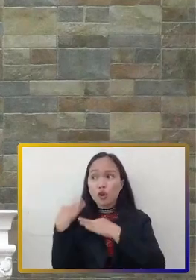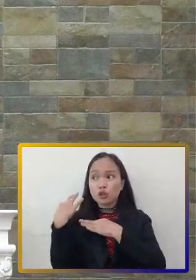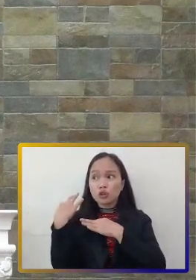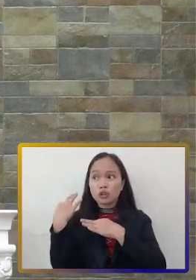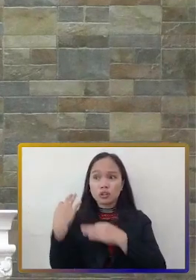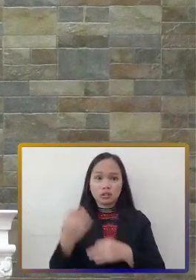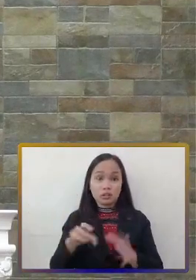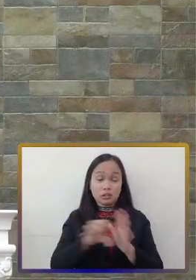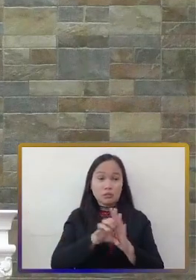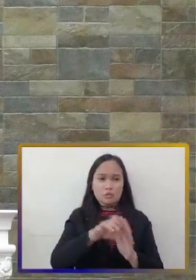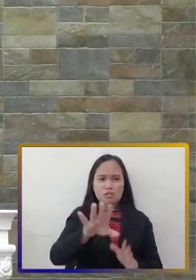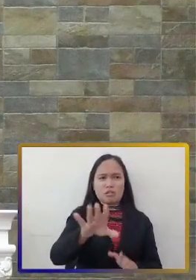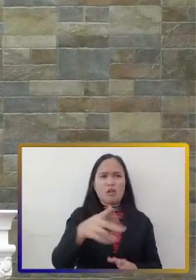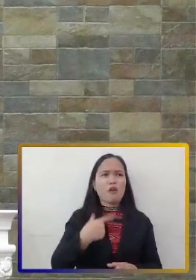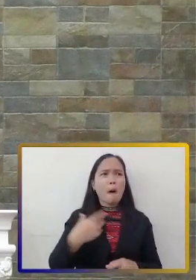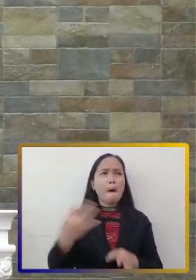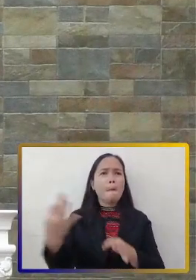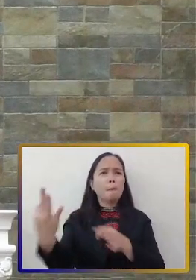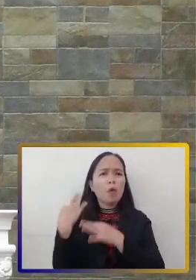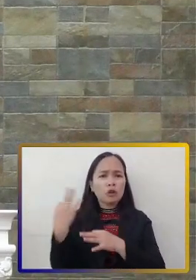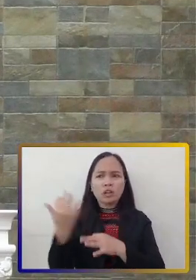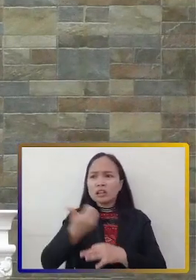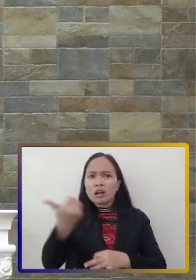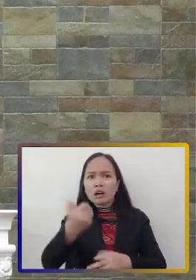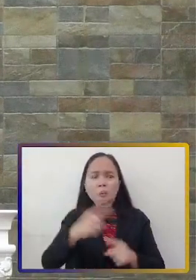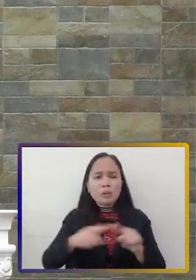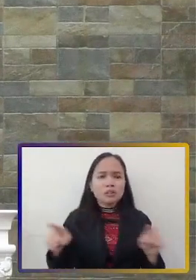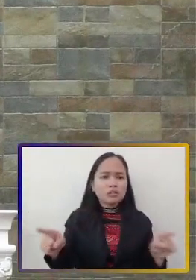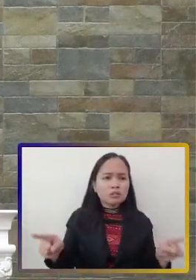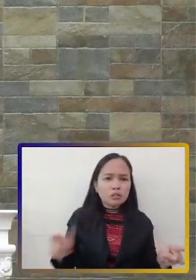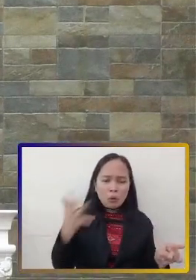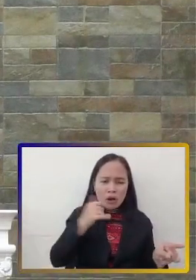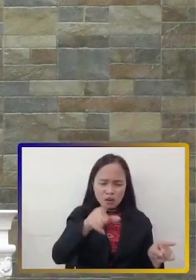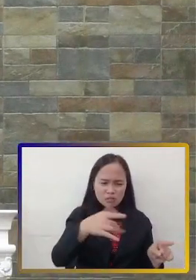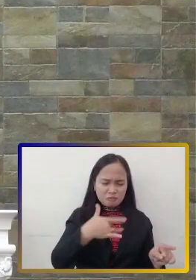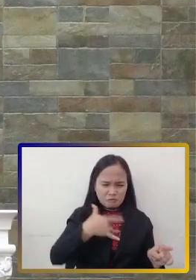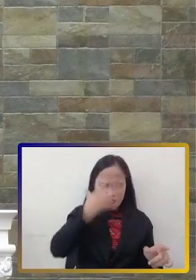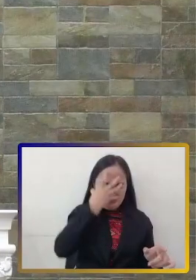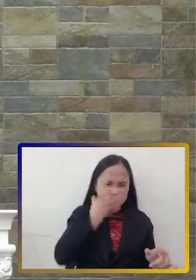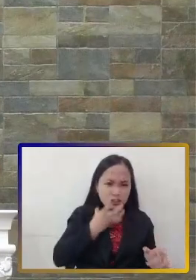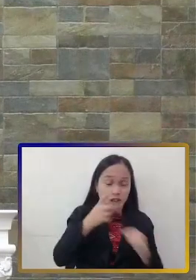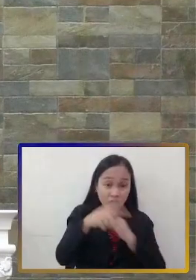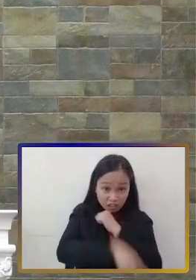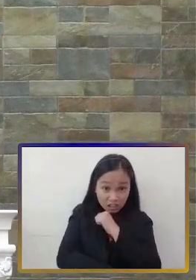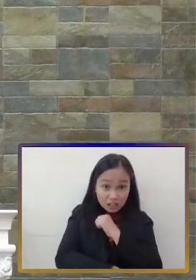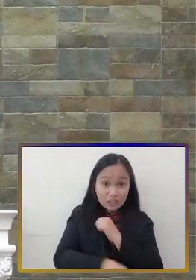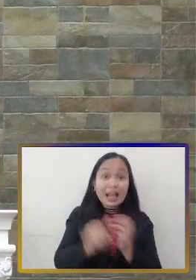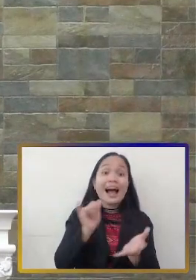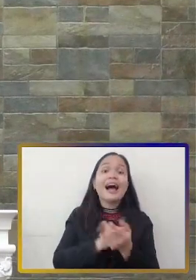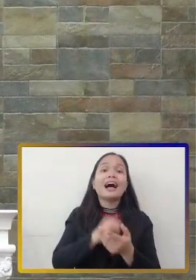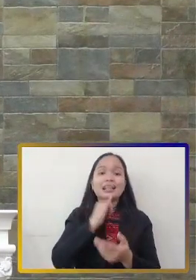Akalain mo ikaw nagtitake ng punishment, pero ang nagkasala iba, that is anger.